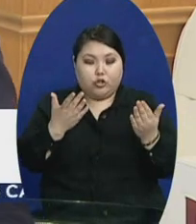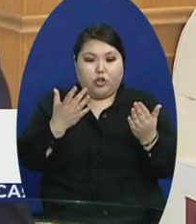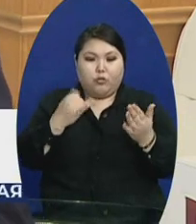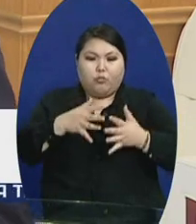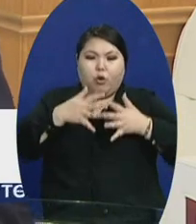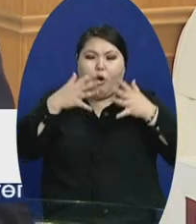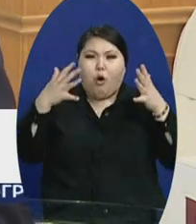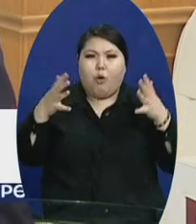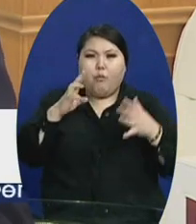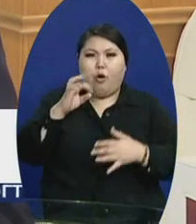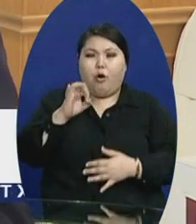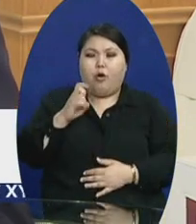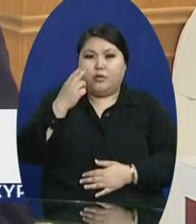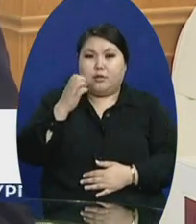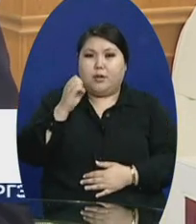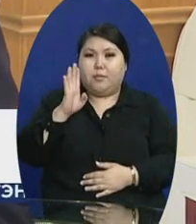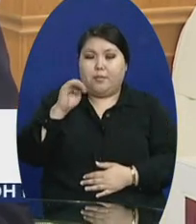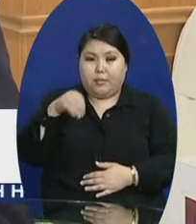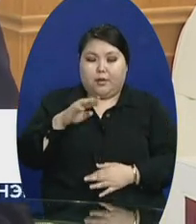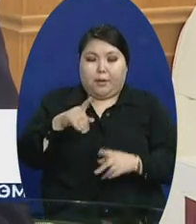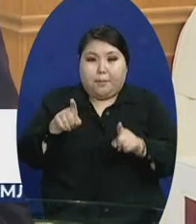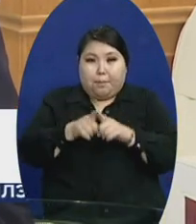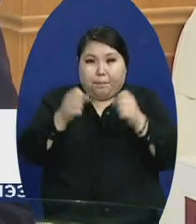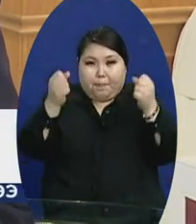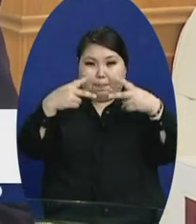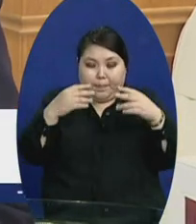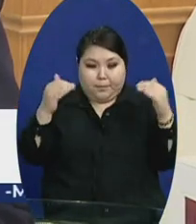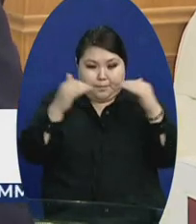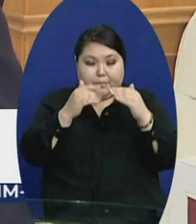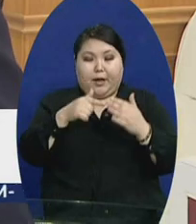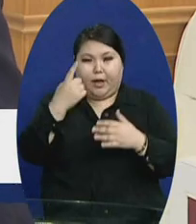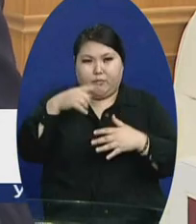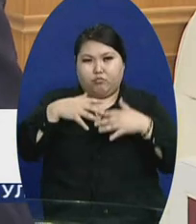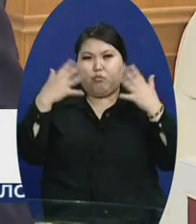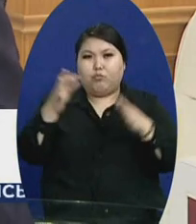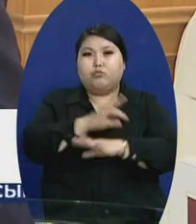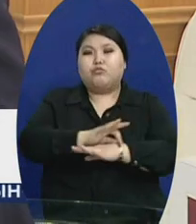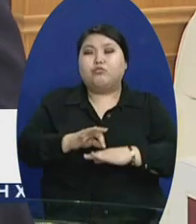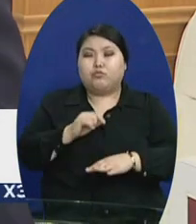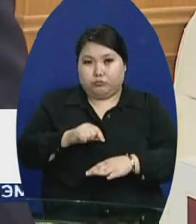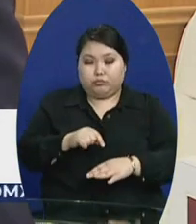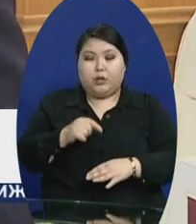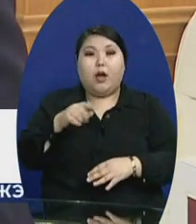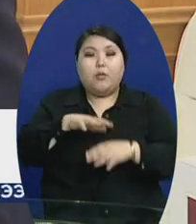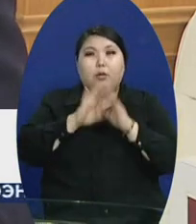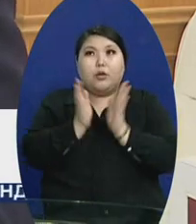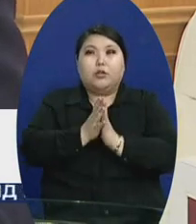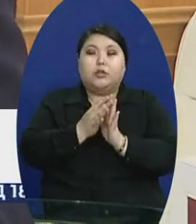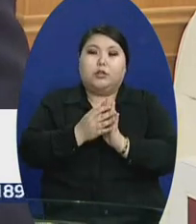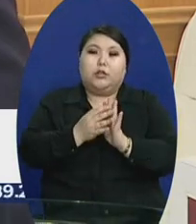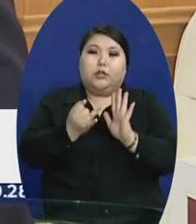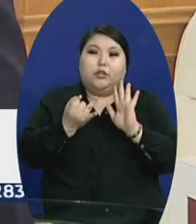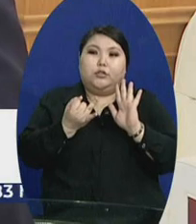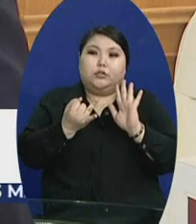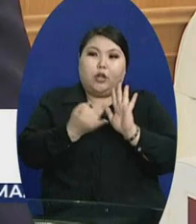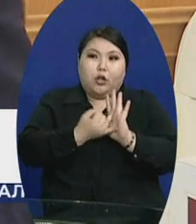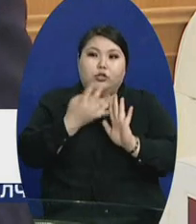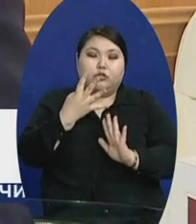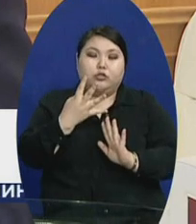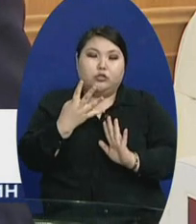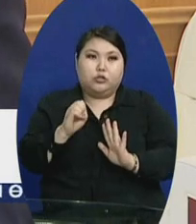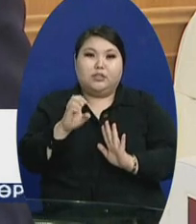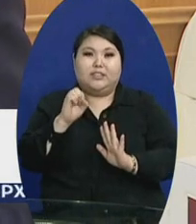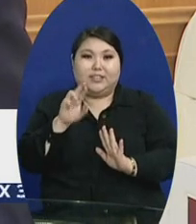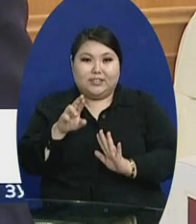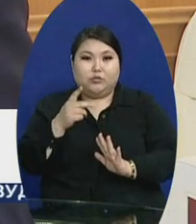том концепттэй явц зав нийцэж байгаа ийм хамгийн том төсөл юм байна. Нийт 740 сая долларын 2030